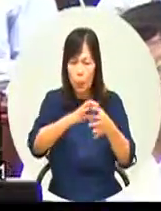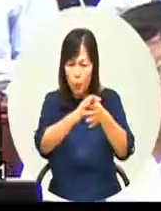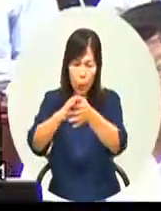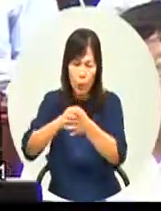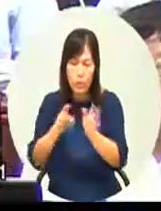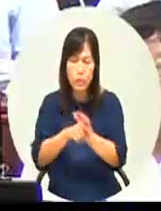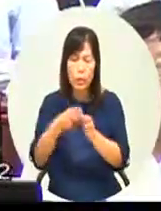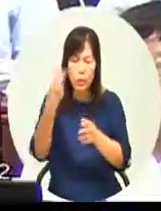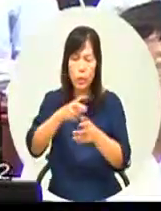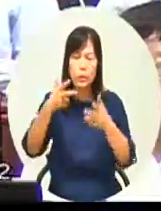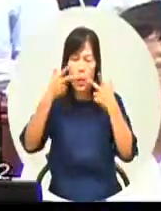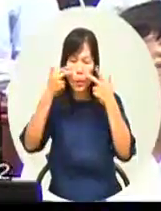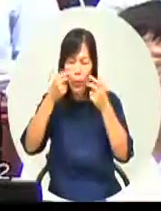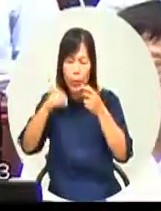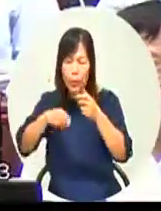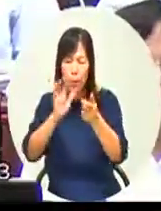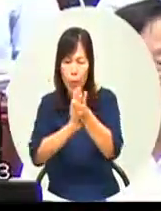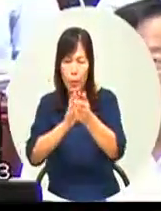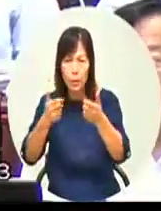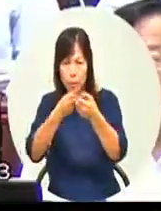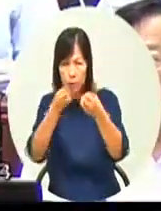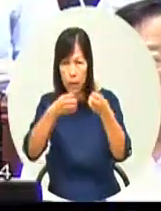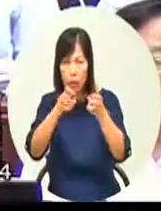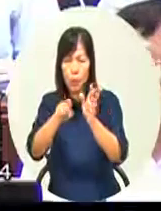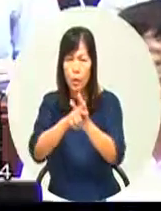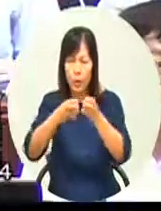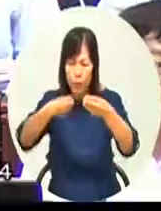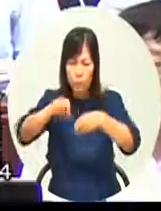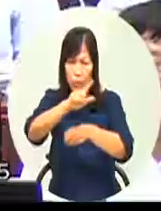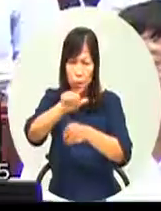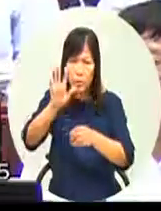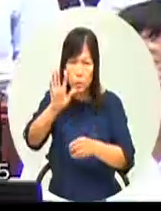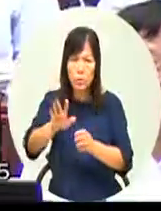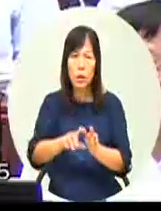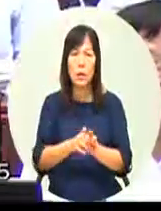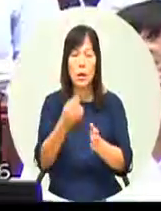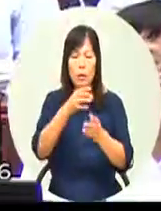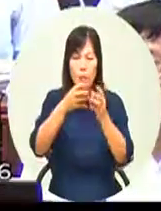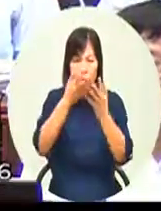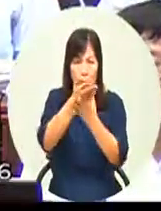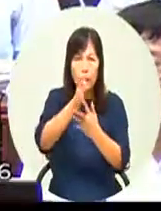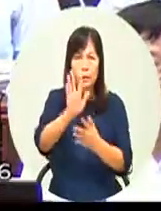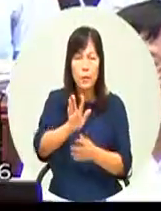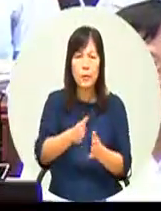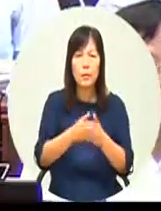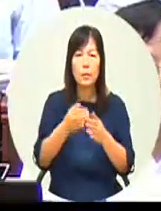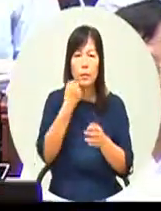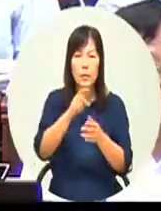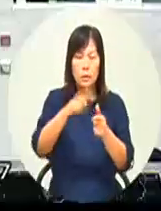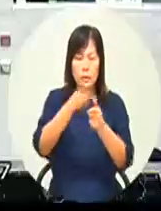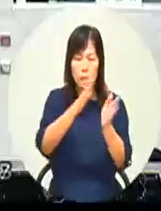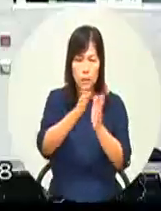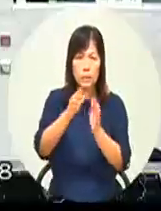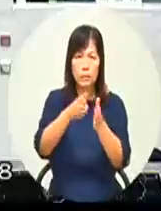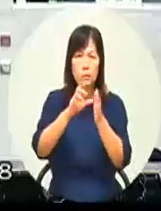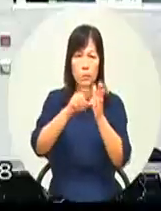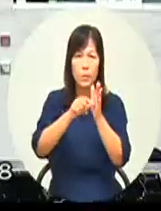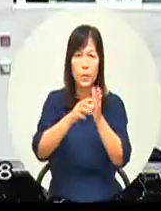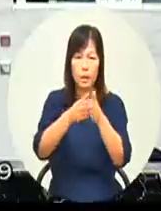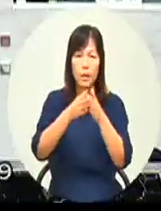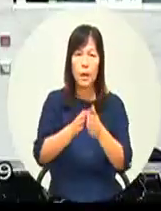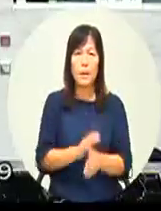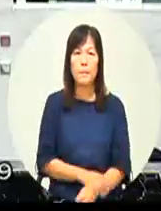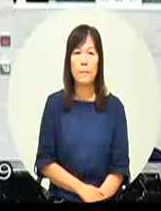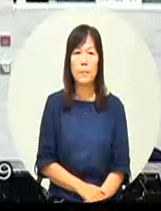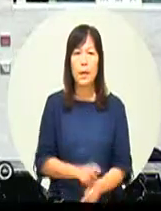我们来跟原民会讨论。另外呢，在伴手礼的部分， 对不起，打岔一下哈，曾局长。我现在先处理一下时间， 好 不好？ 谢谢。